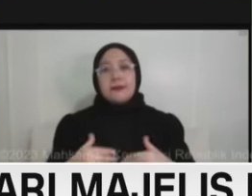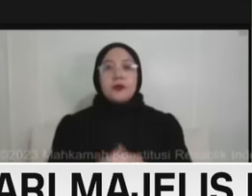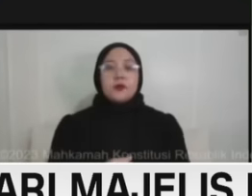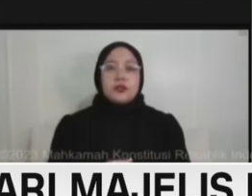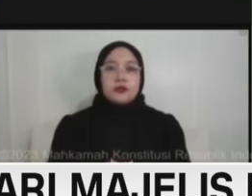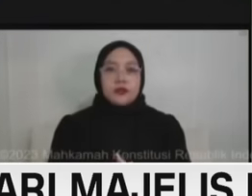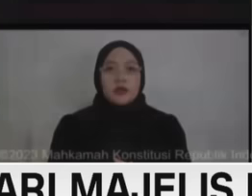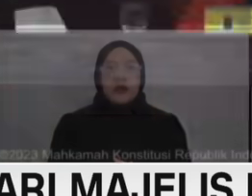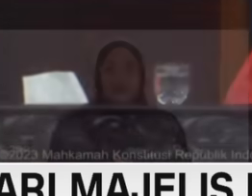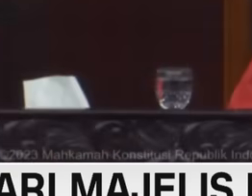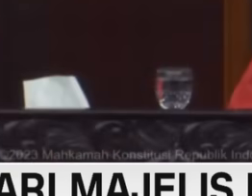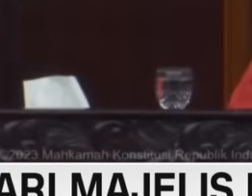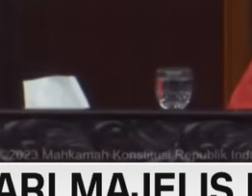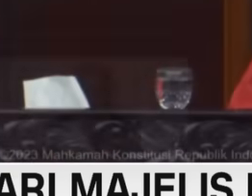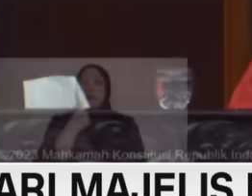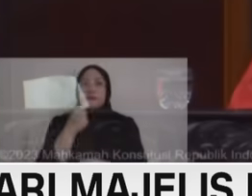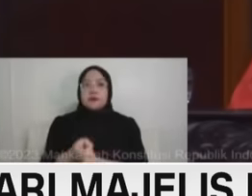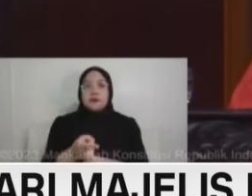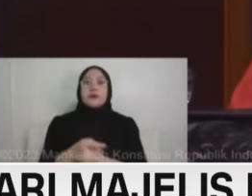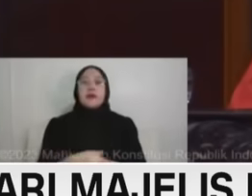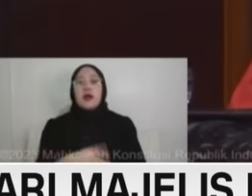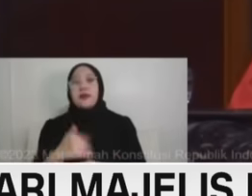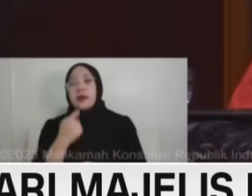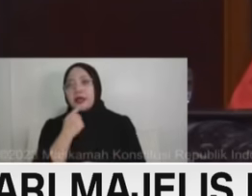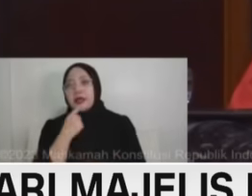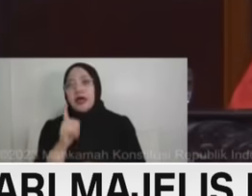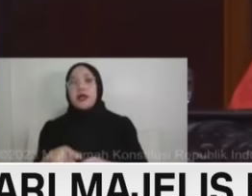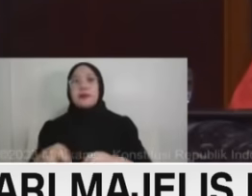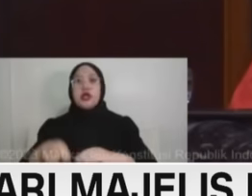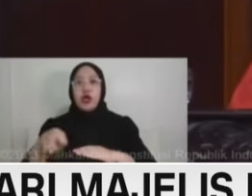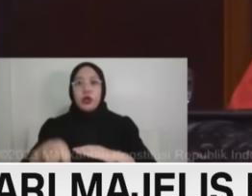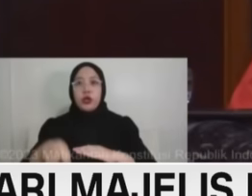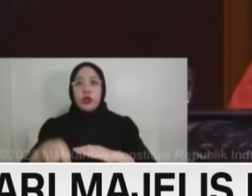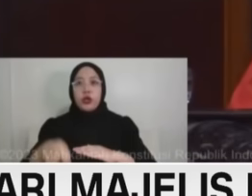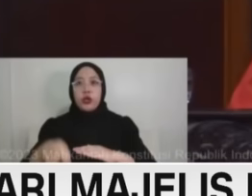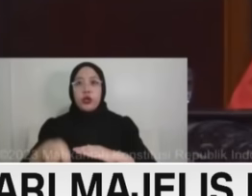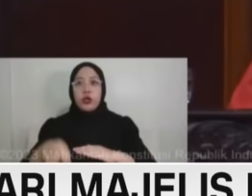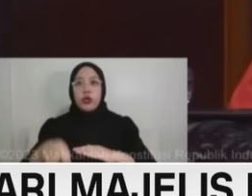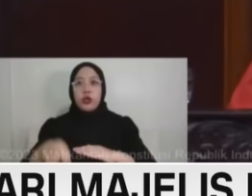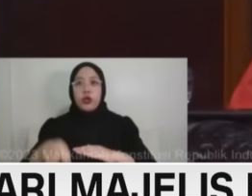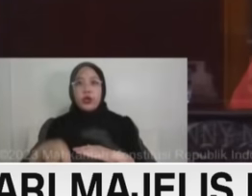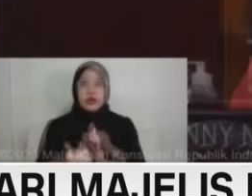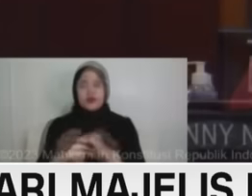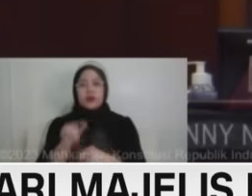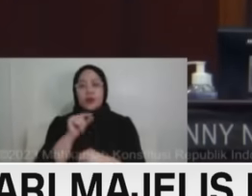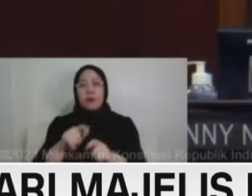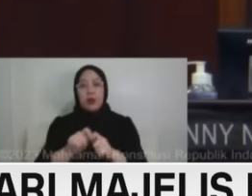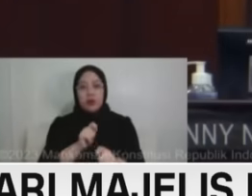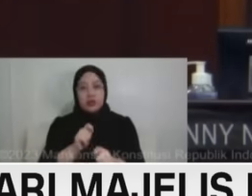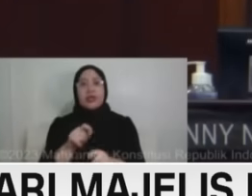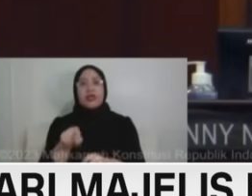konstitusi sebenarnya kalau ee Pak wahiduddin Adams tidak mau pensiun ya karena mau pensiun kan tahun depan awal bet